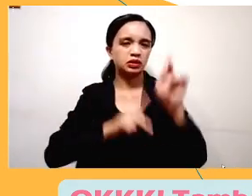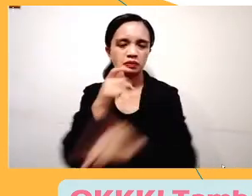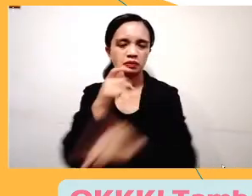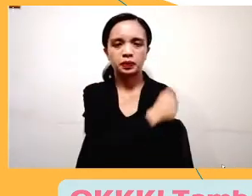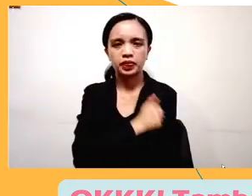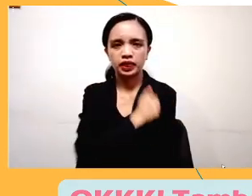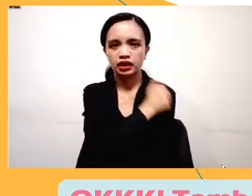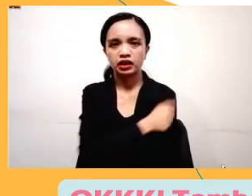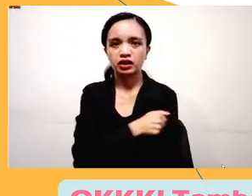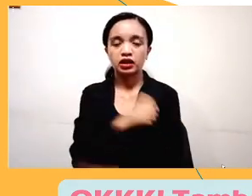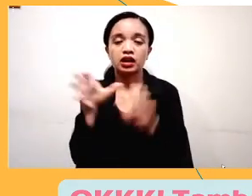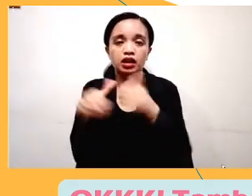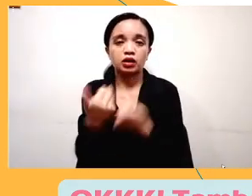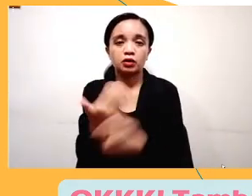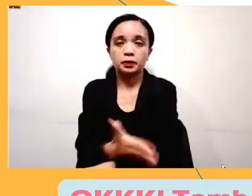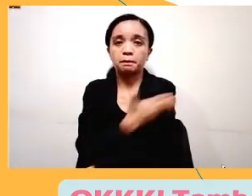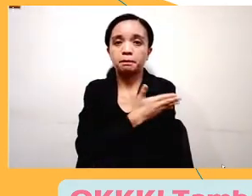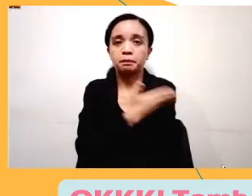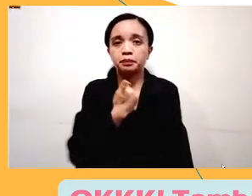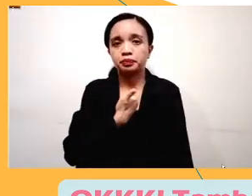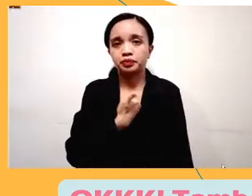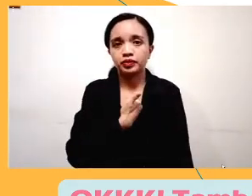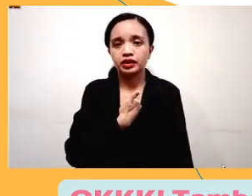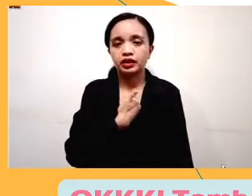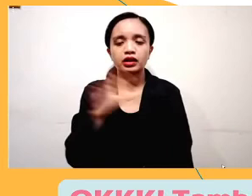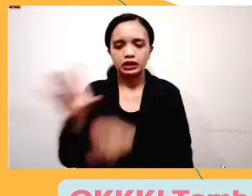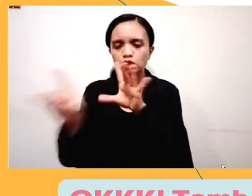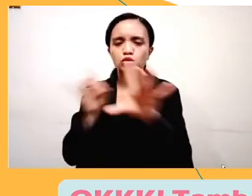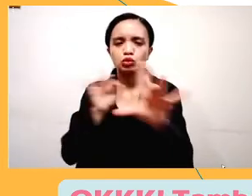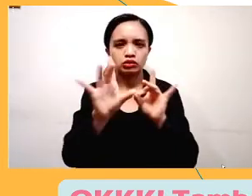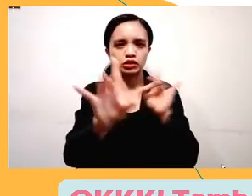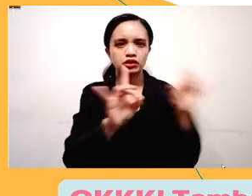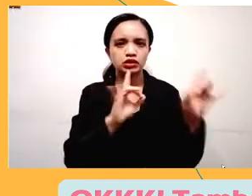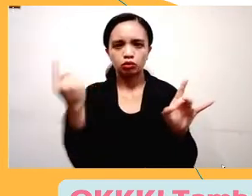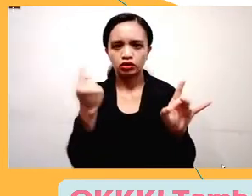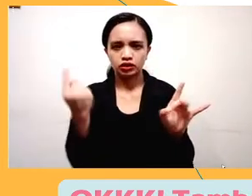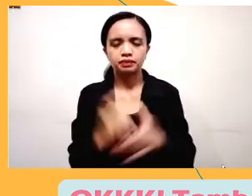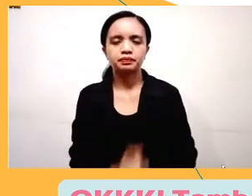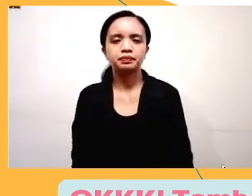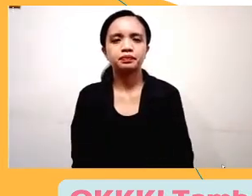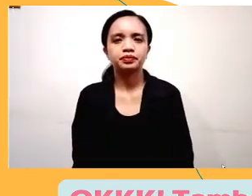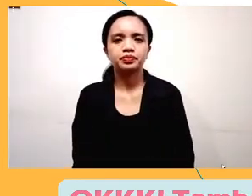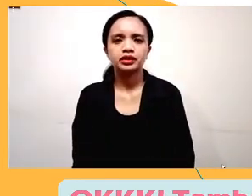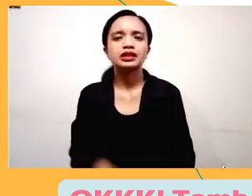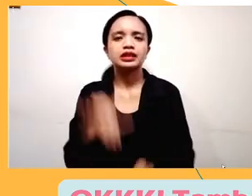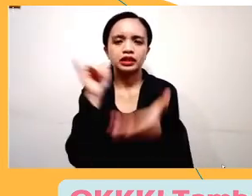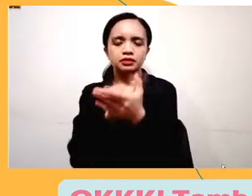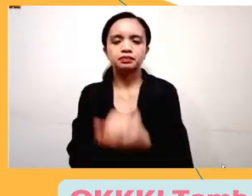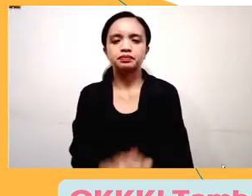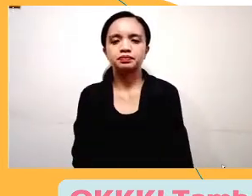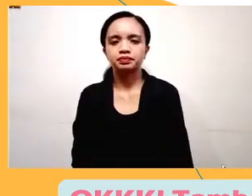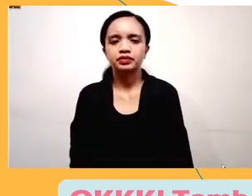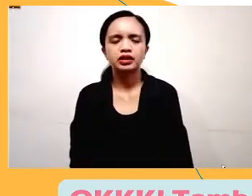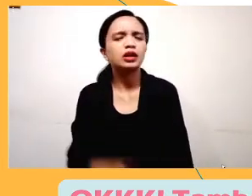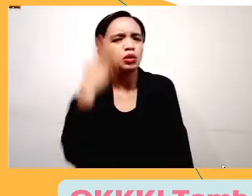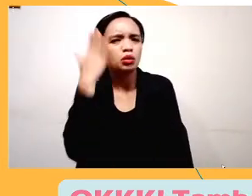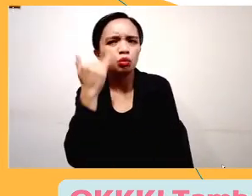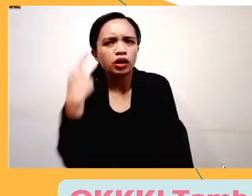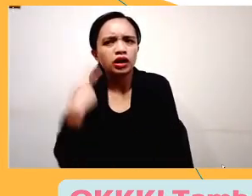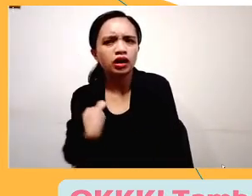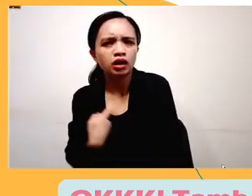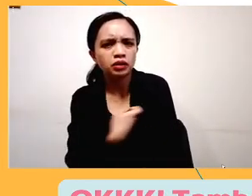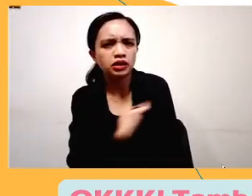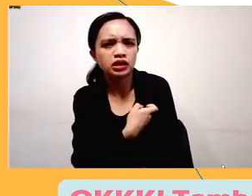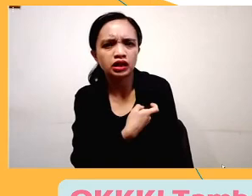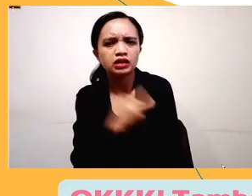mo, piliin mo. Yung sa sinabi niya, ganun, bakit siya masakit?